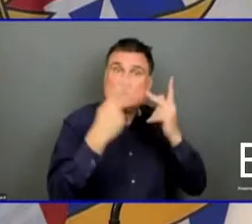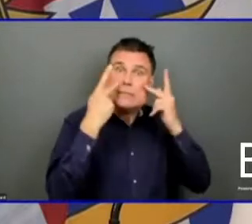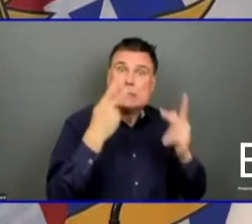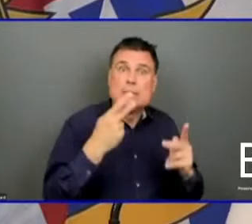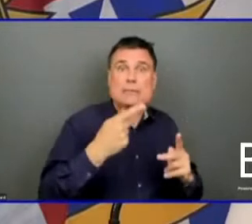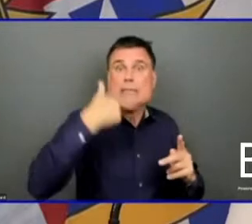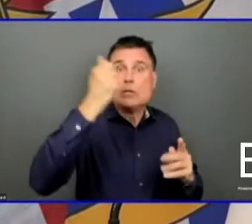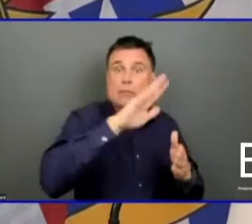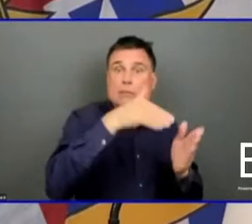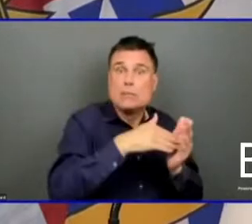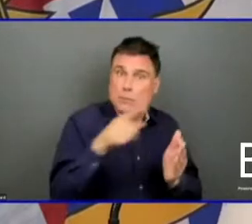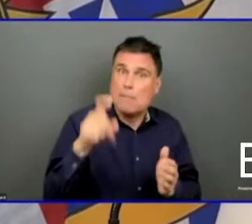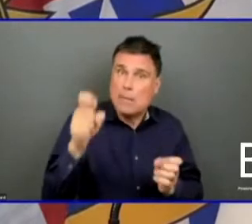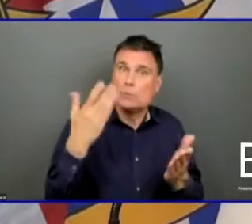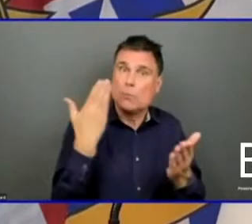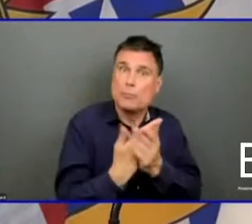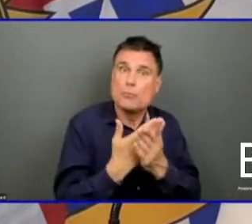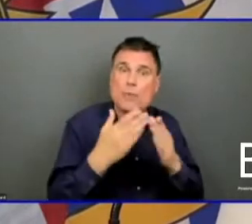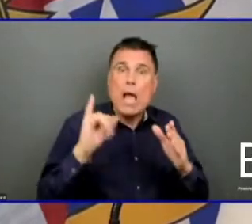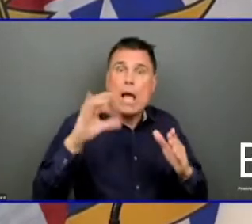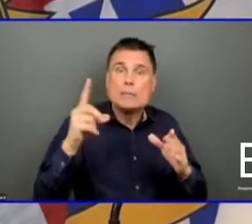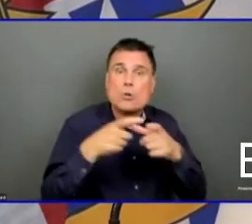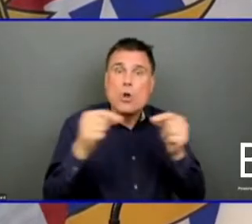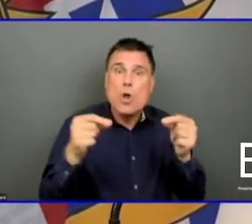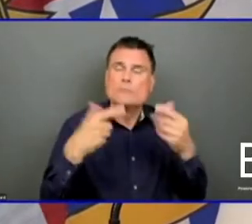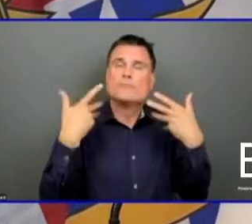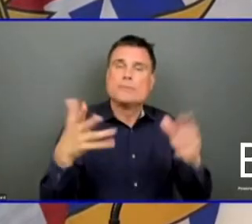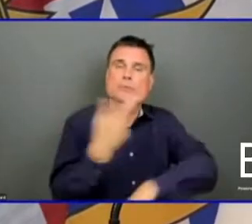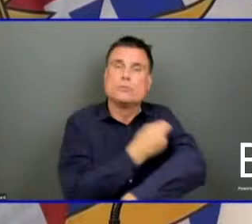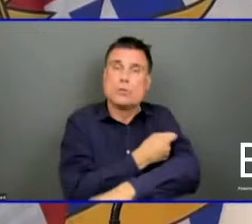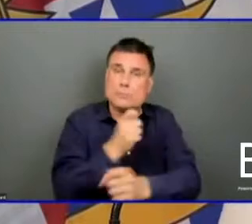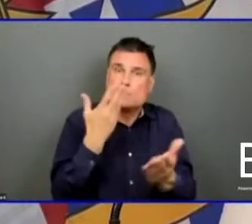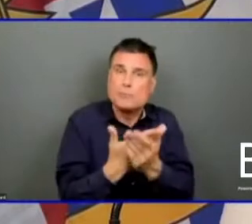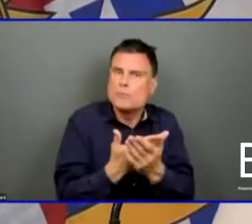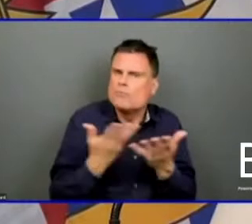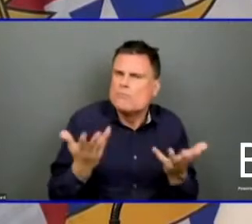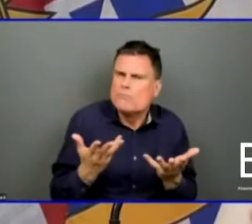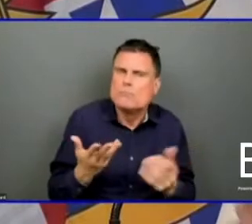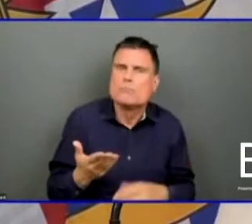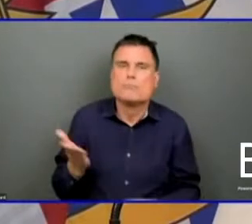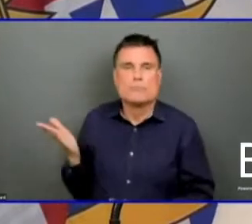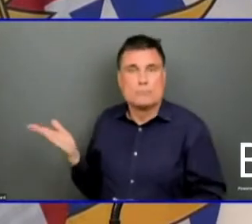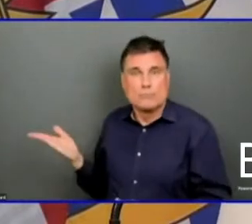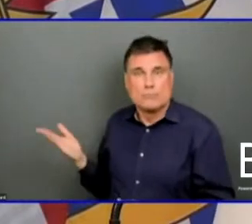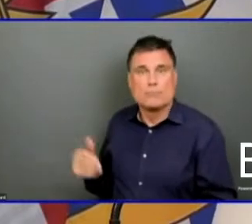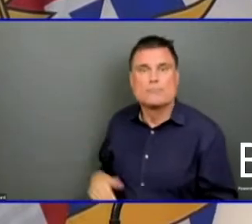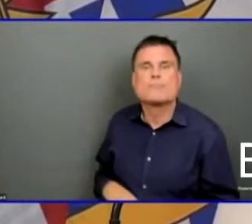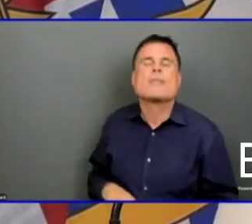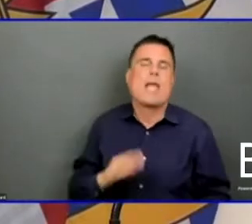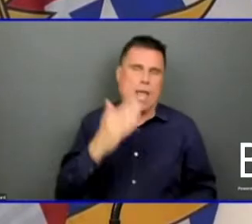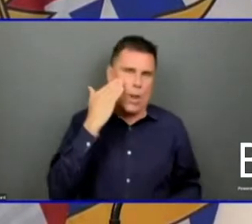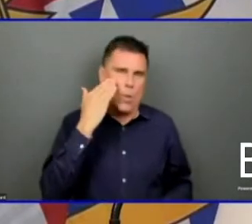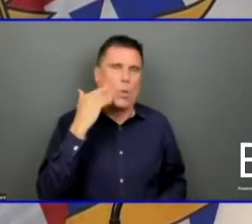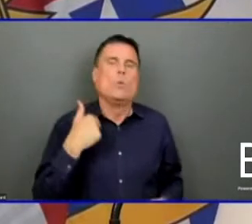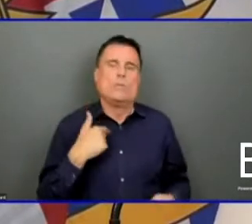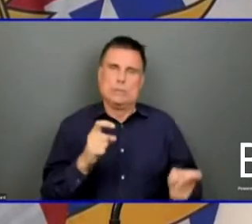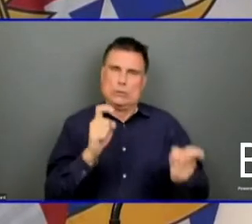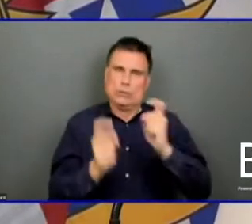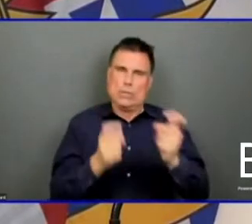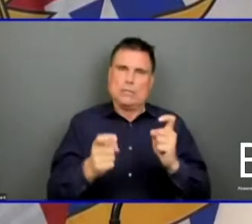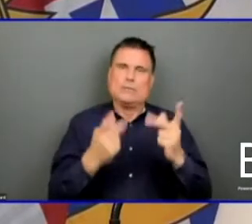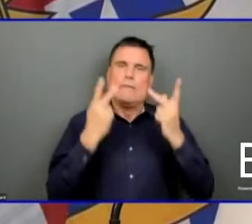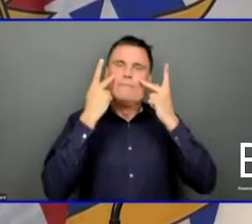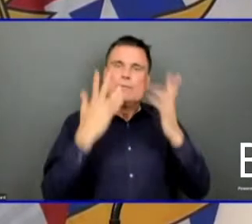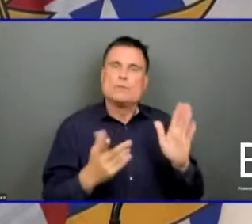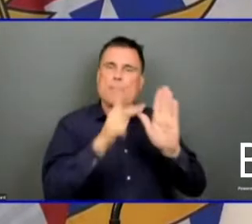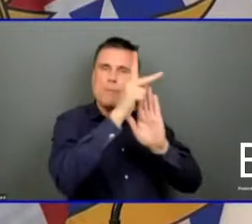也有这个规定 revised our visitation policy and put that in place. 我不知道各位观众有没有家里边的人在长期护理